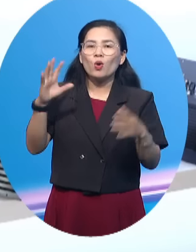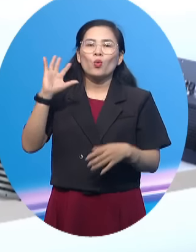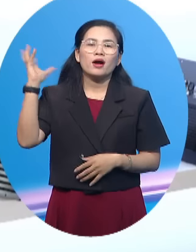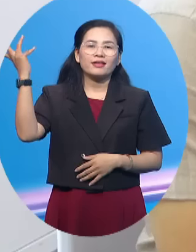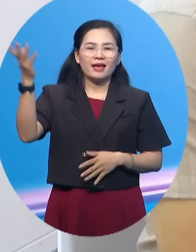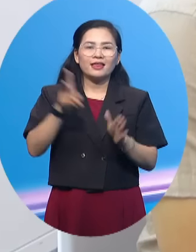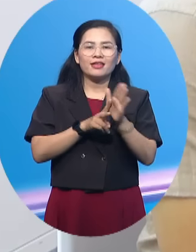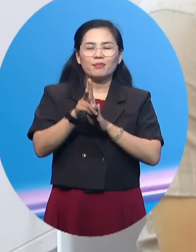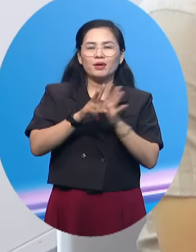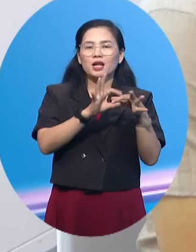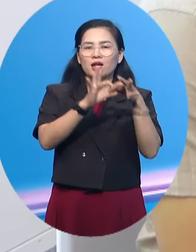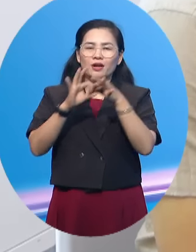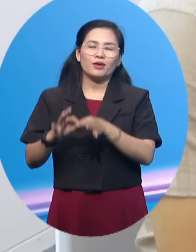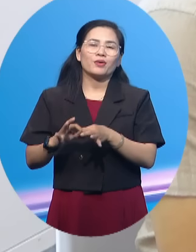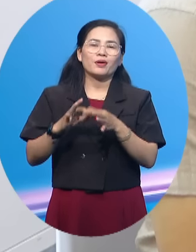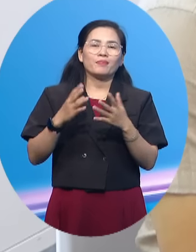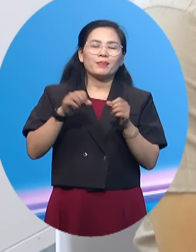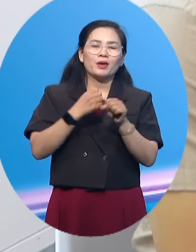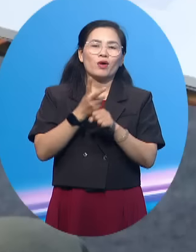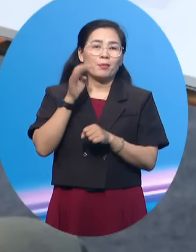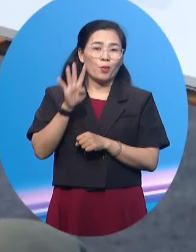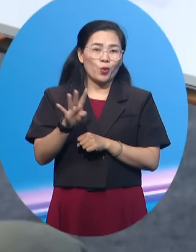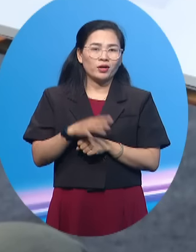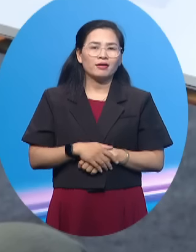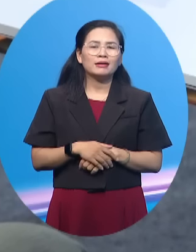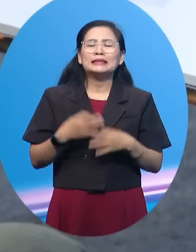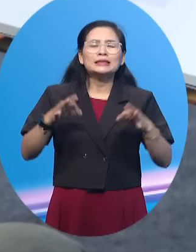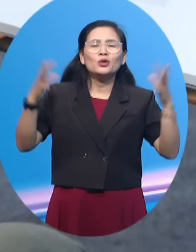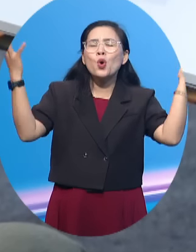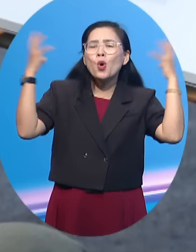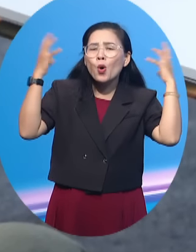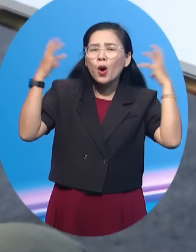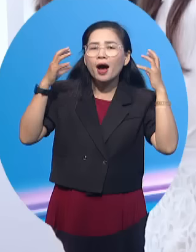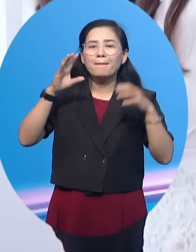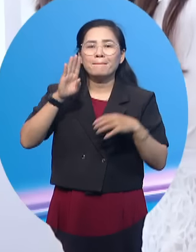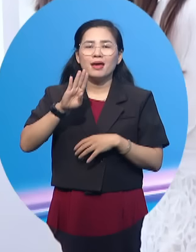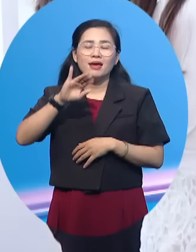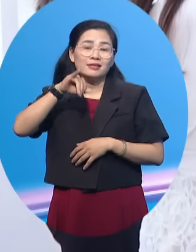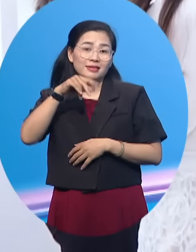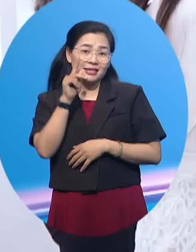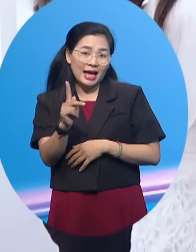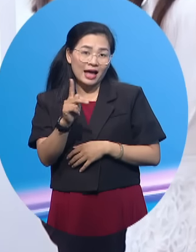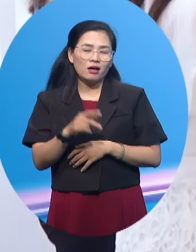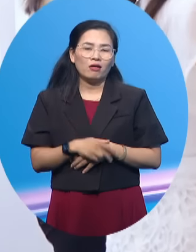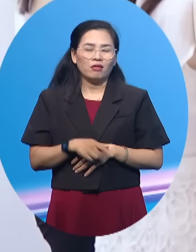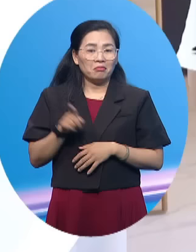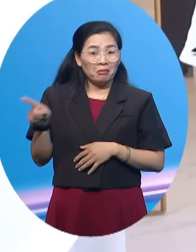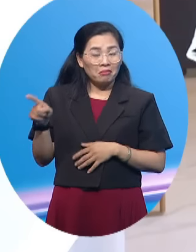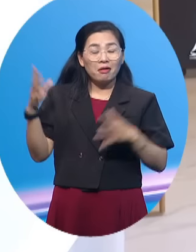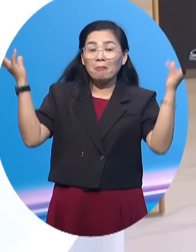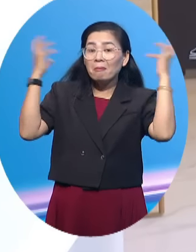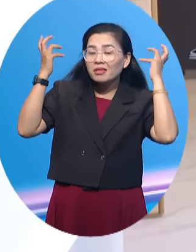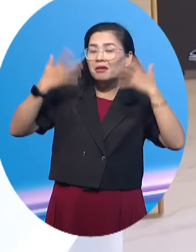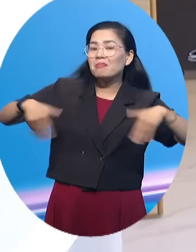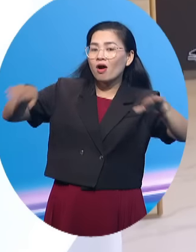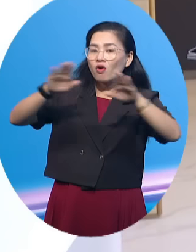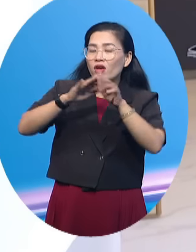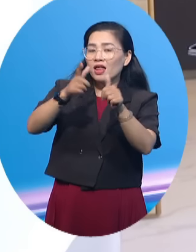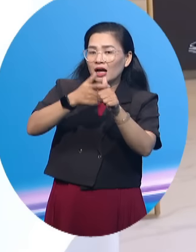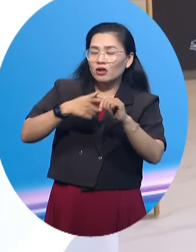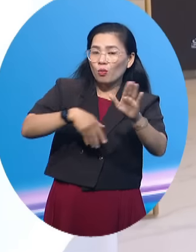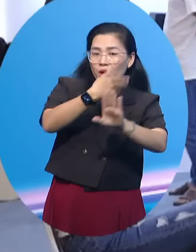giới thiệu giải pháp sơn phủ tiên tiến dành riêng cho vỏ thùng loa thương hiệu Bejica. Sản phẩm không chỉ bảo vệ thiết bị âm thanh khỏi các tác động